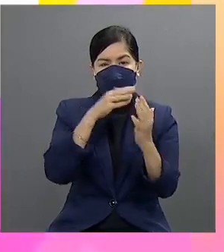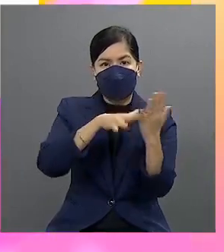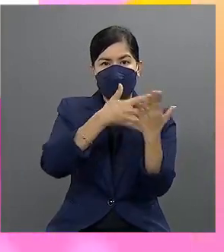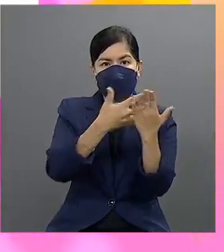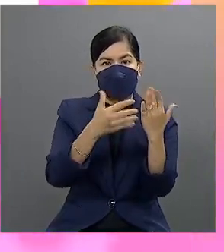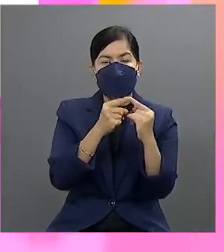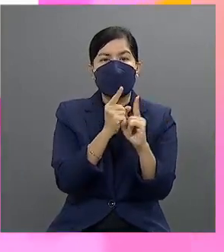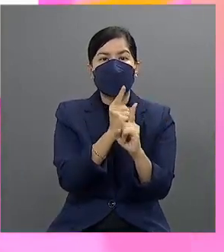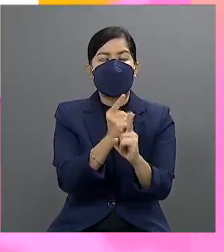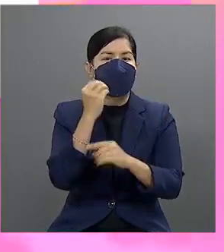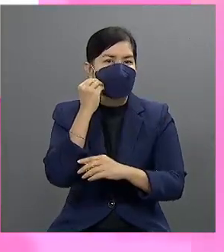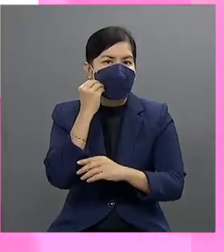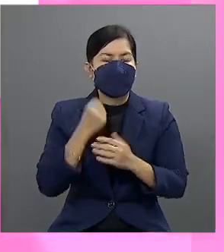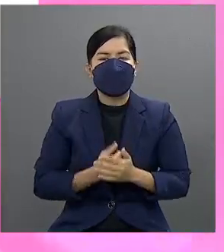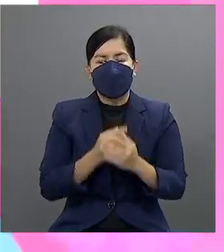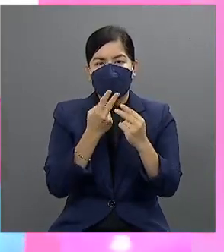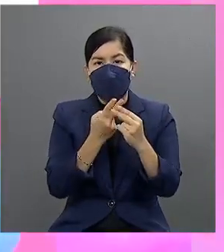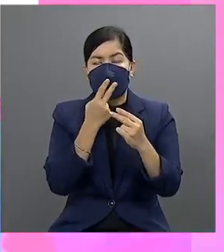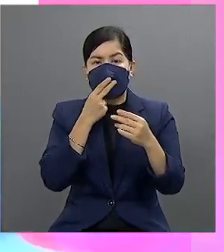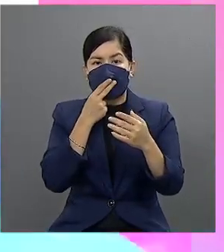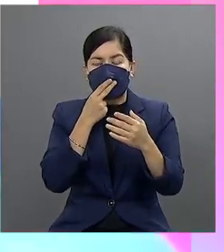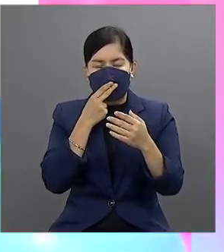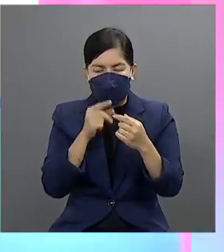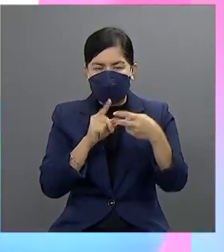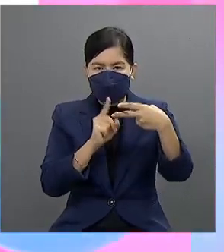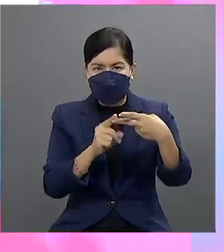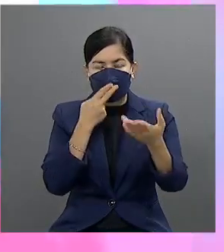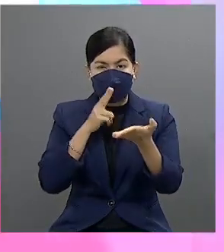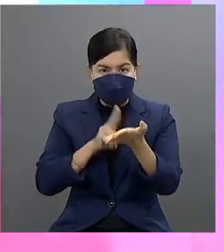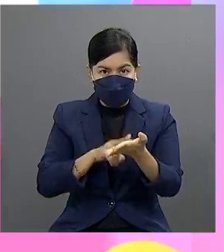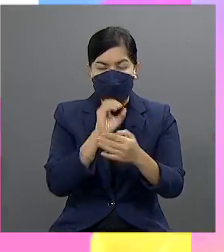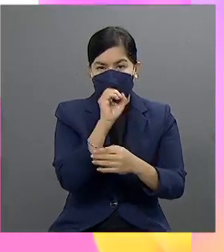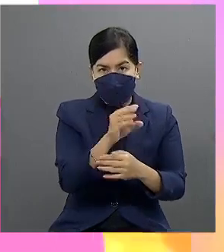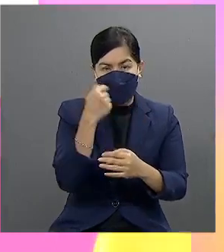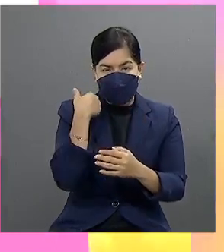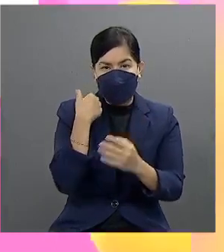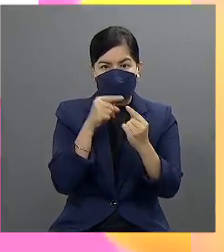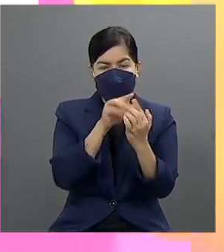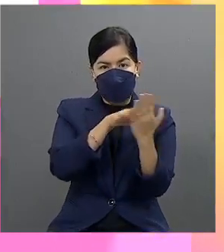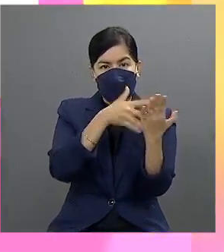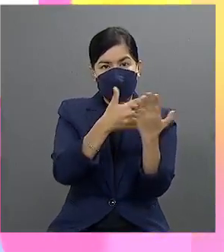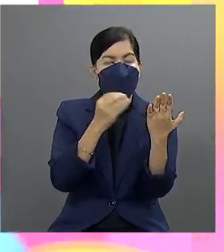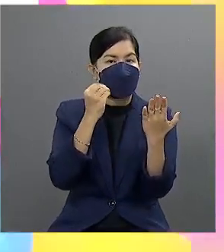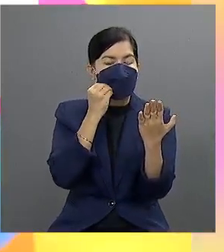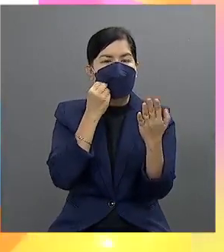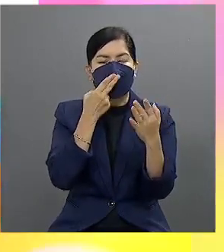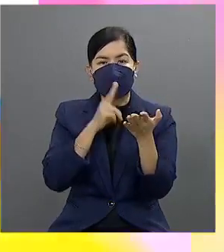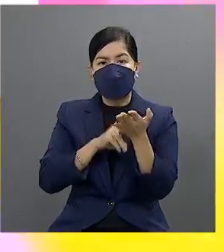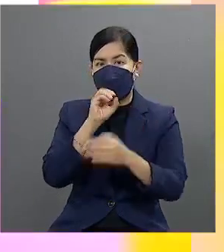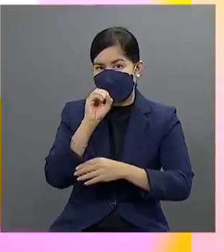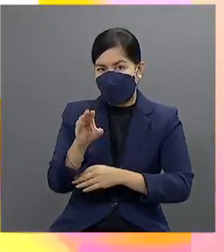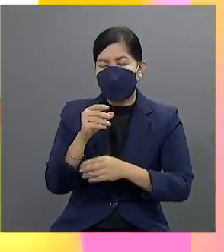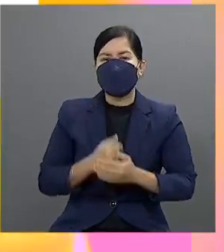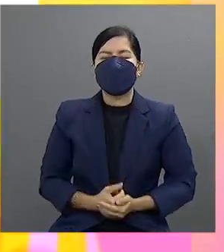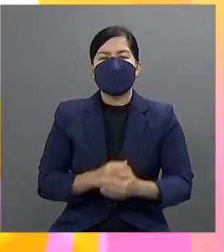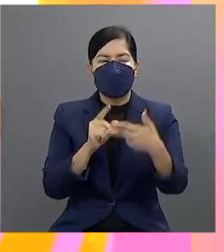ำเป็นหนังสือระบุเลขประจำตัวประชาชนที่อยู่ตามทะเบียนบ้านจัดส่งทางไปรษณีย์ลงทะเบียนและ3แจ้